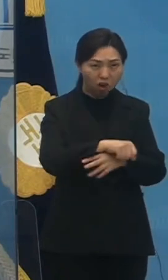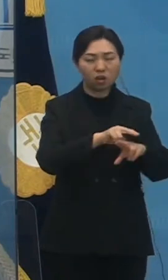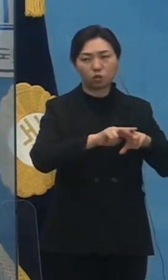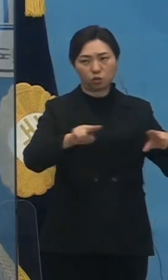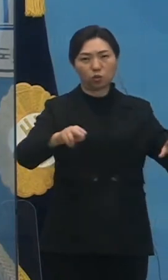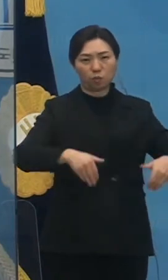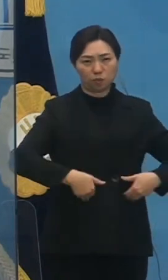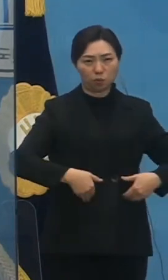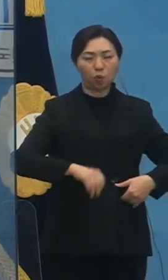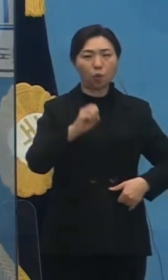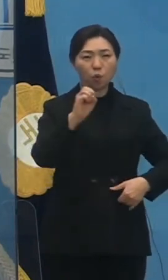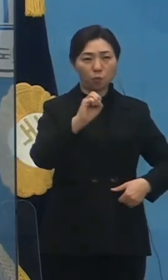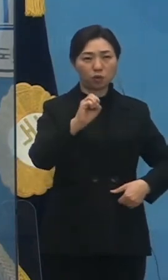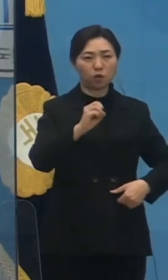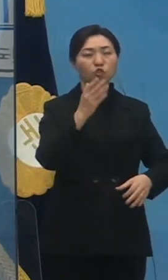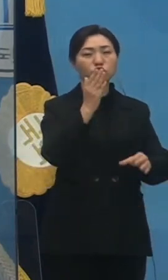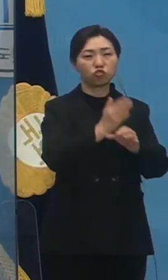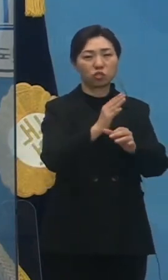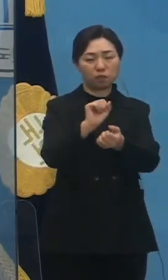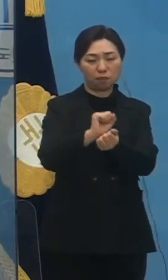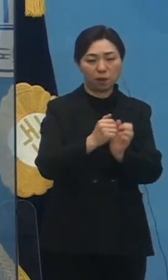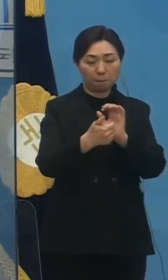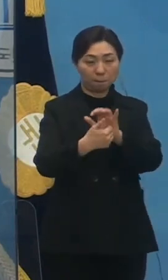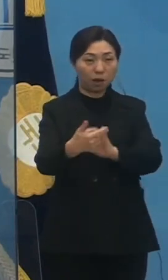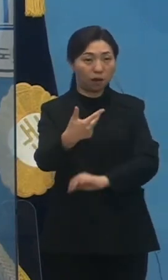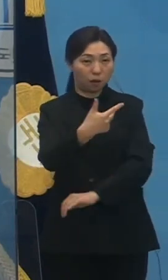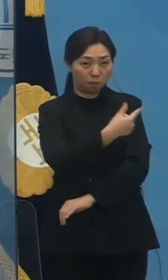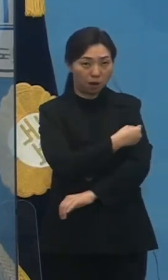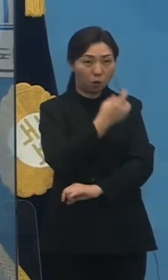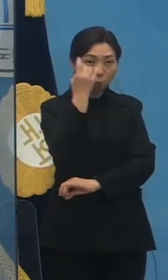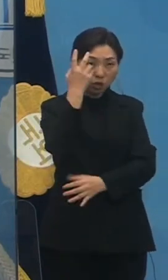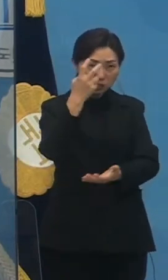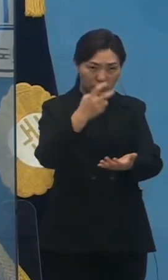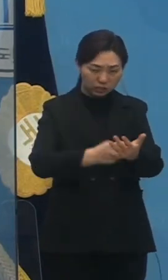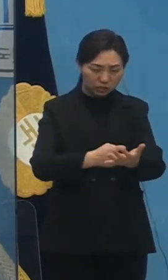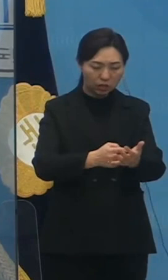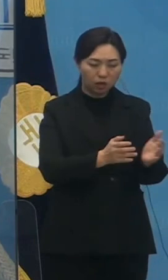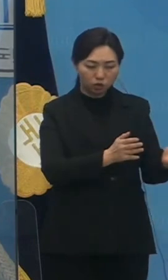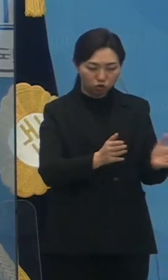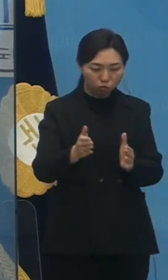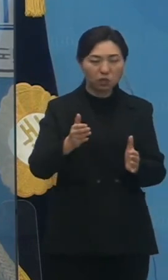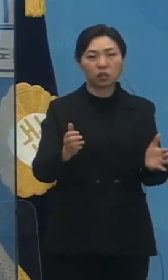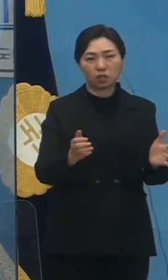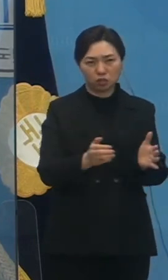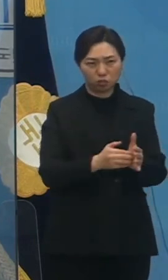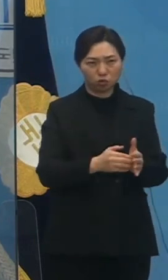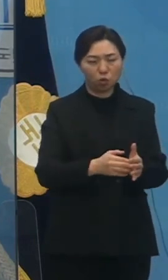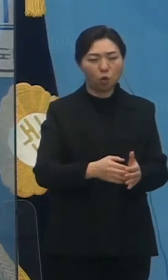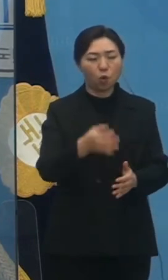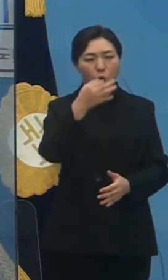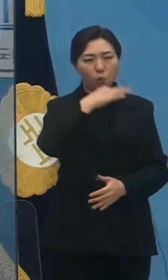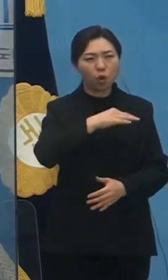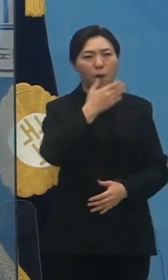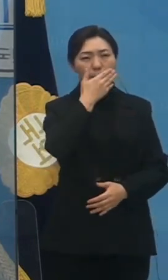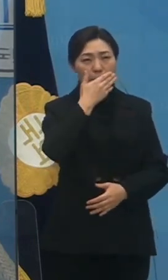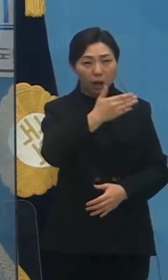대책을 마련하는 것이 혼란을 최소화하고 효율은 극대화할 수 있는 방법이다.